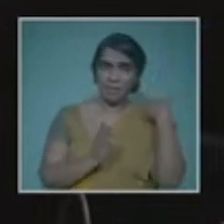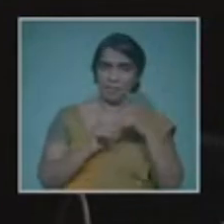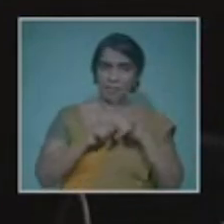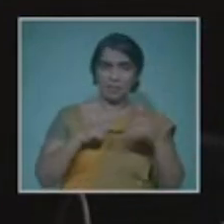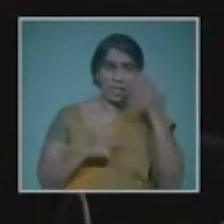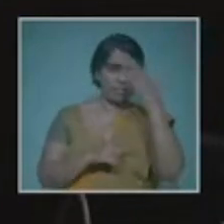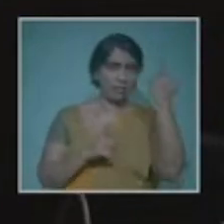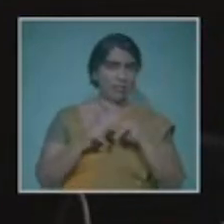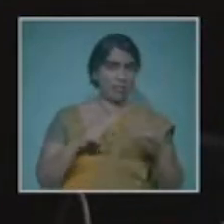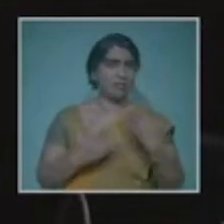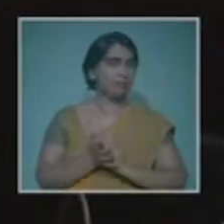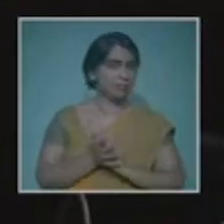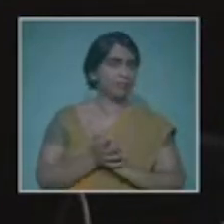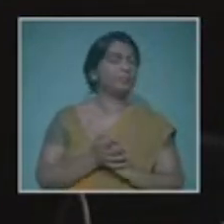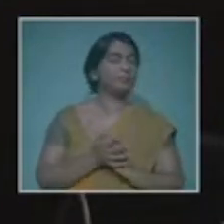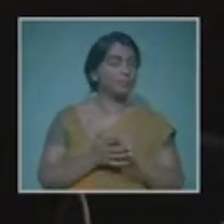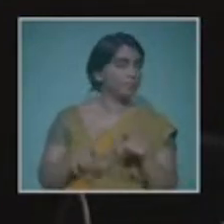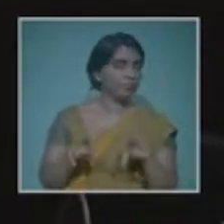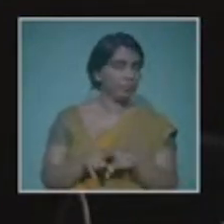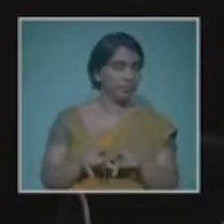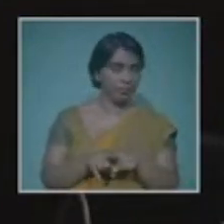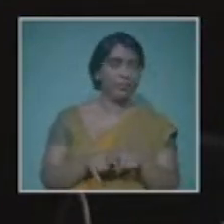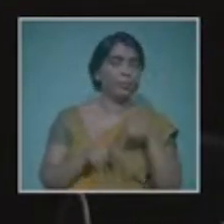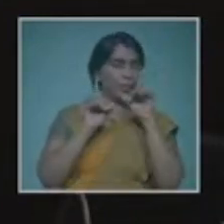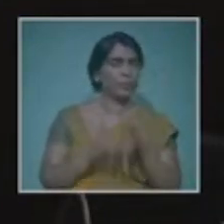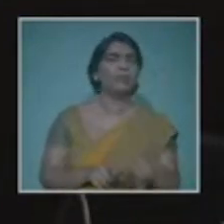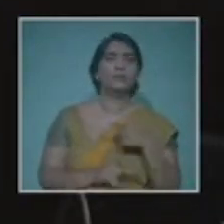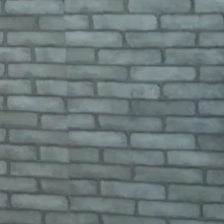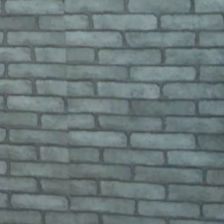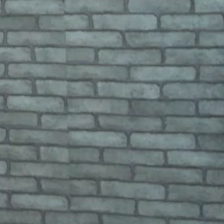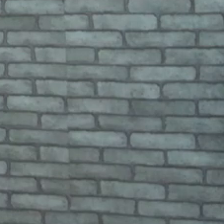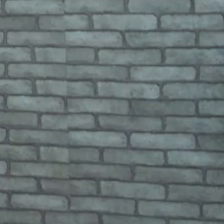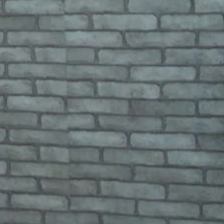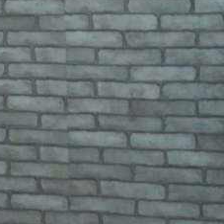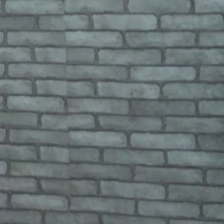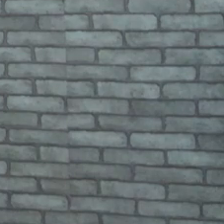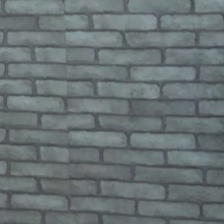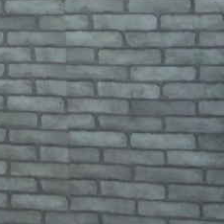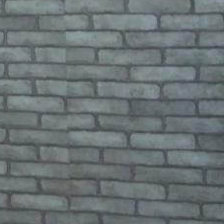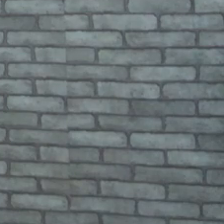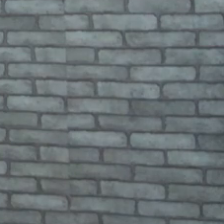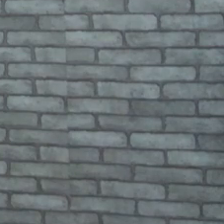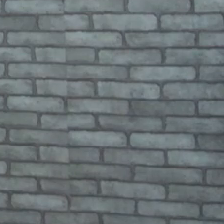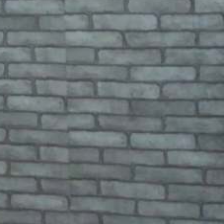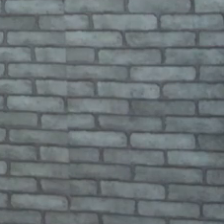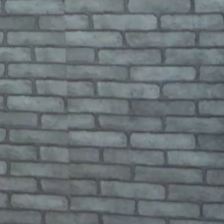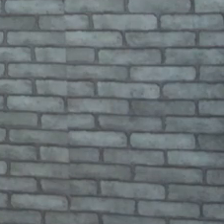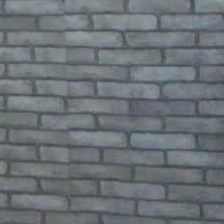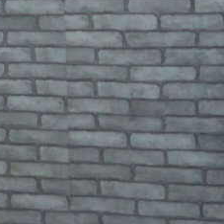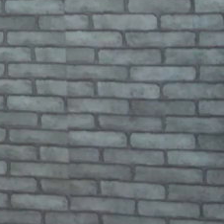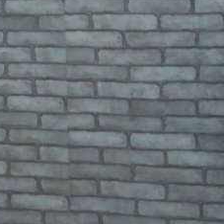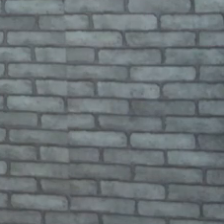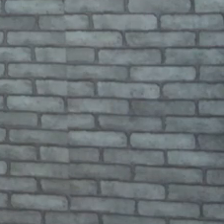to those students who wish to sit for the papers in their own mother tongue. அதனால இந்த வர்த்தமானி அறிவித்தல